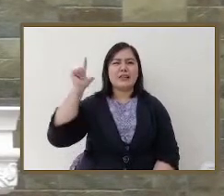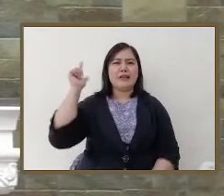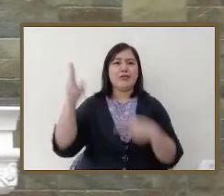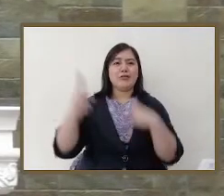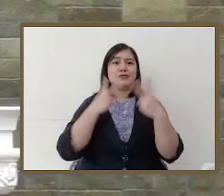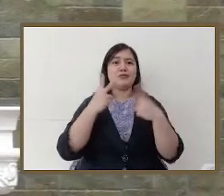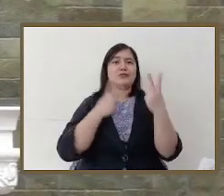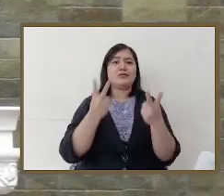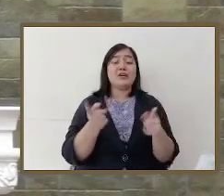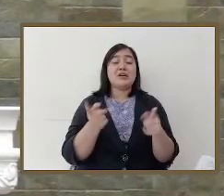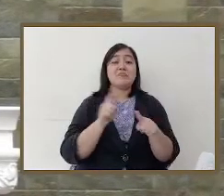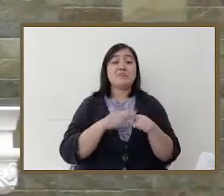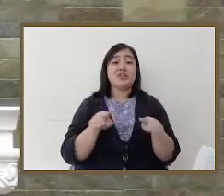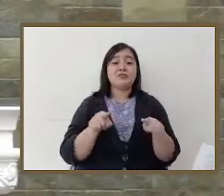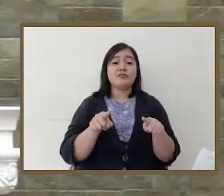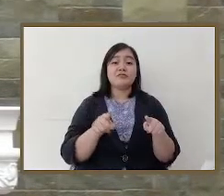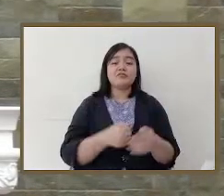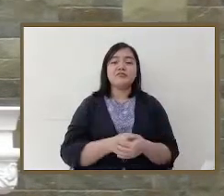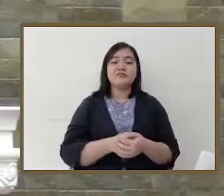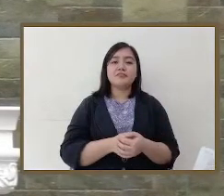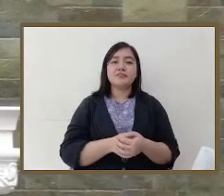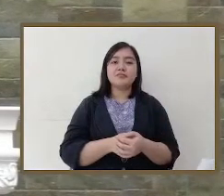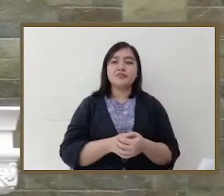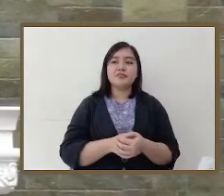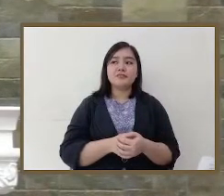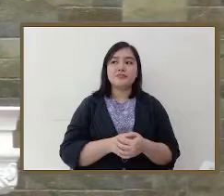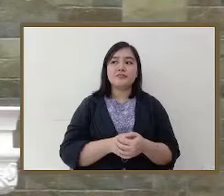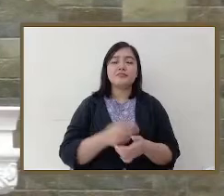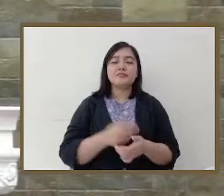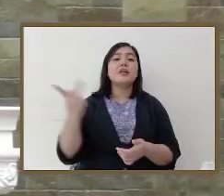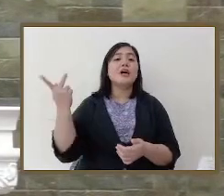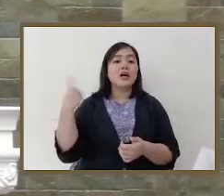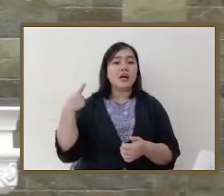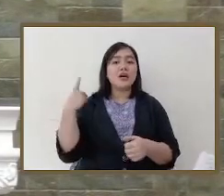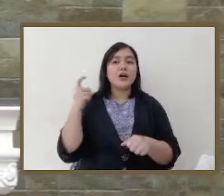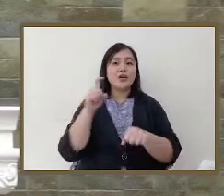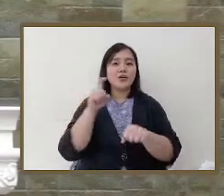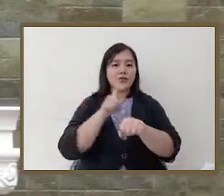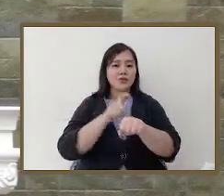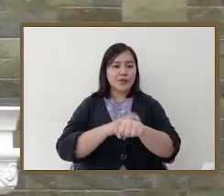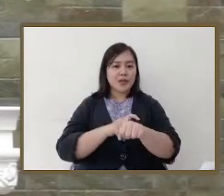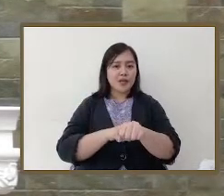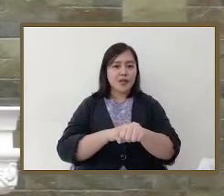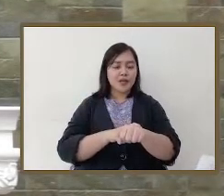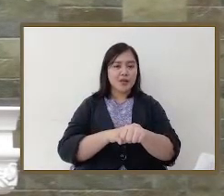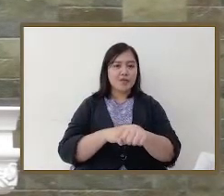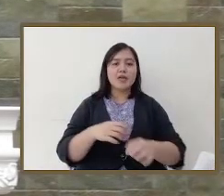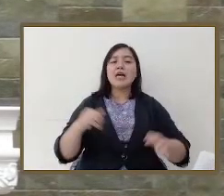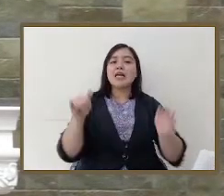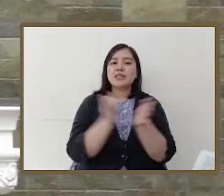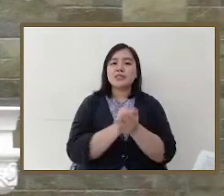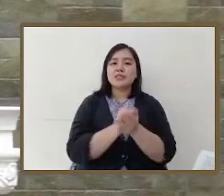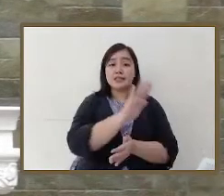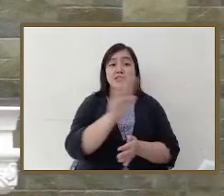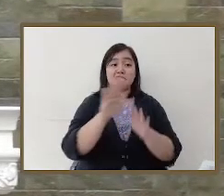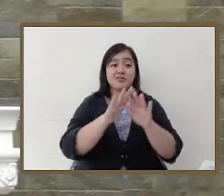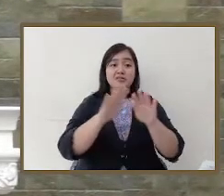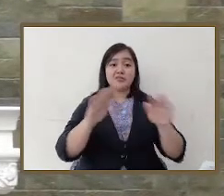But you know what? May panahon na wala sa harapan mo ang iyong anak.